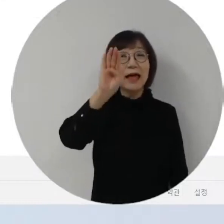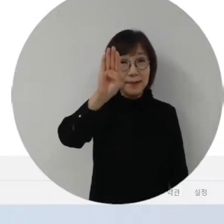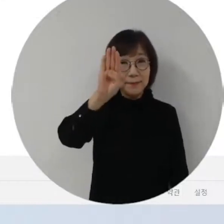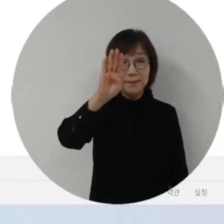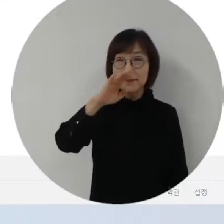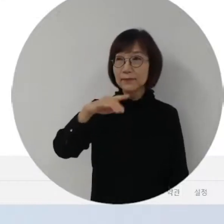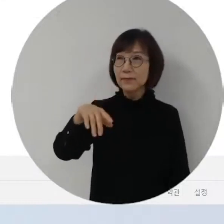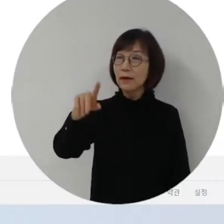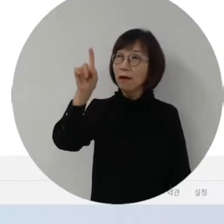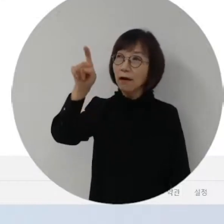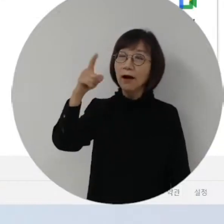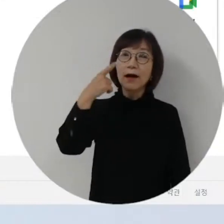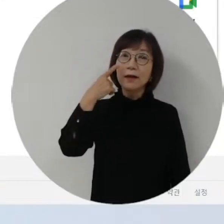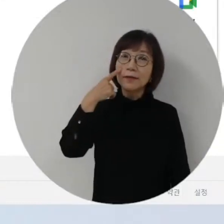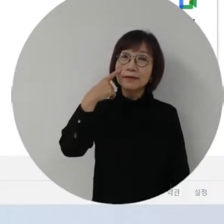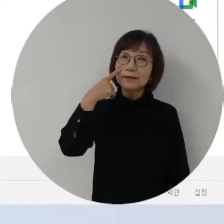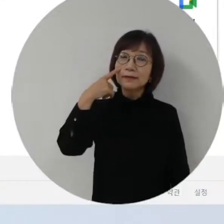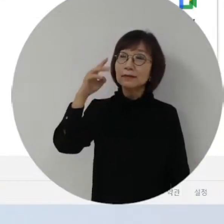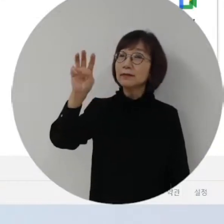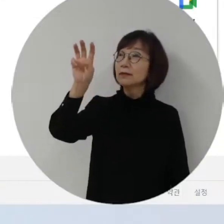구글에서 제공하는 요 서비스입니다.